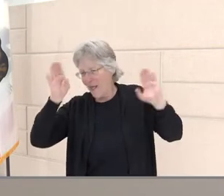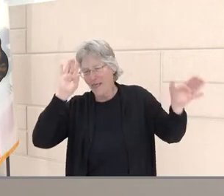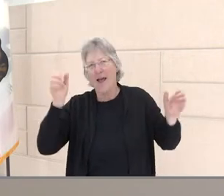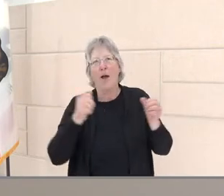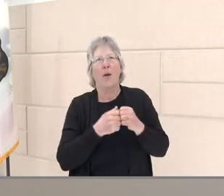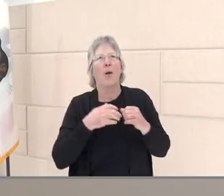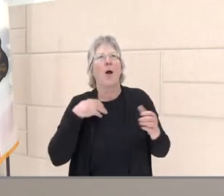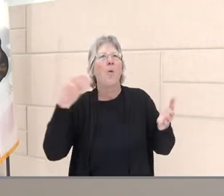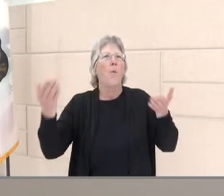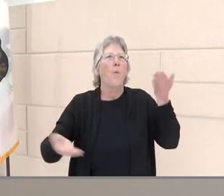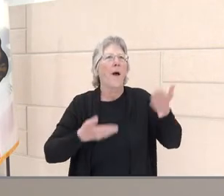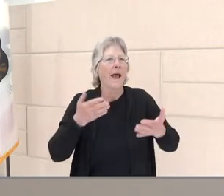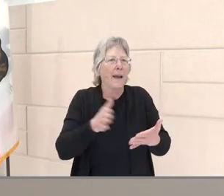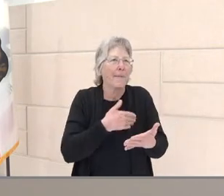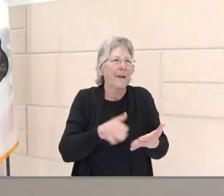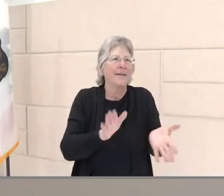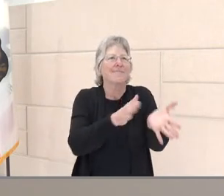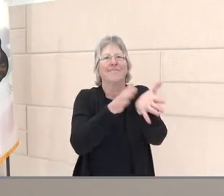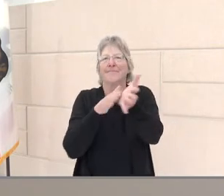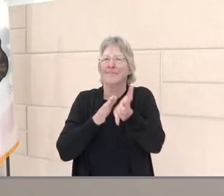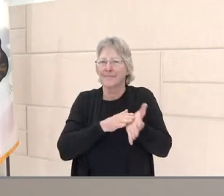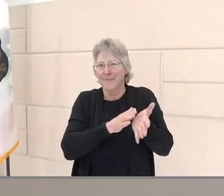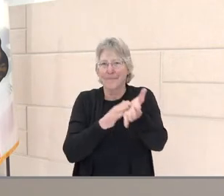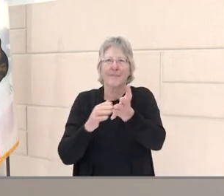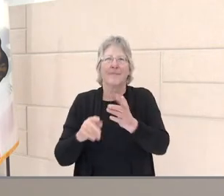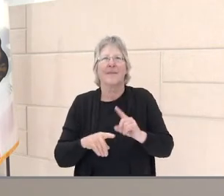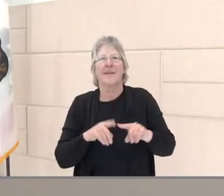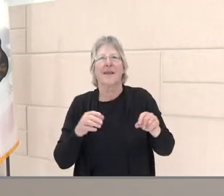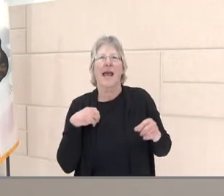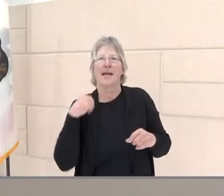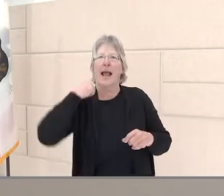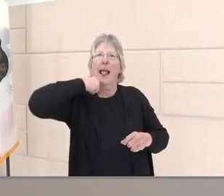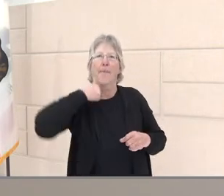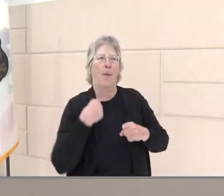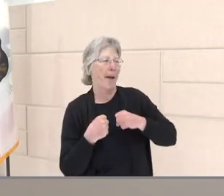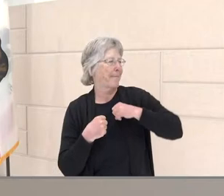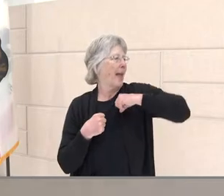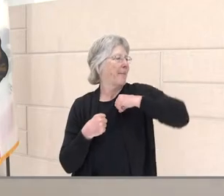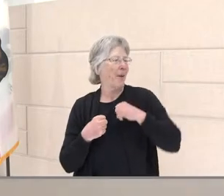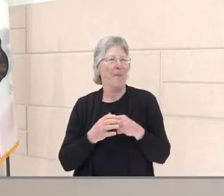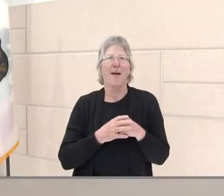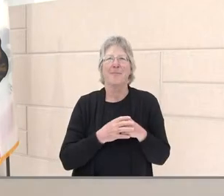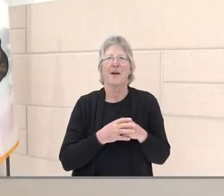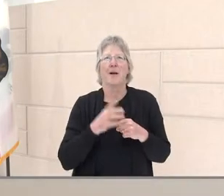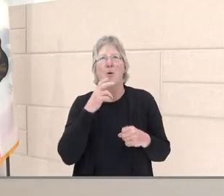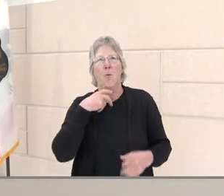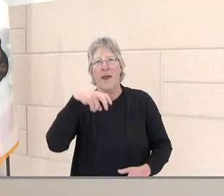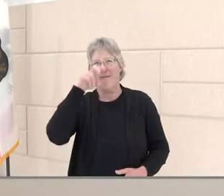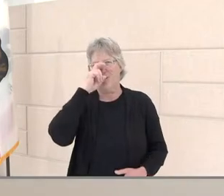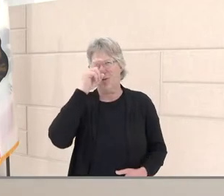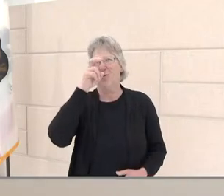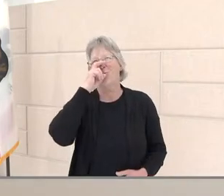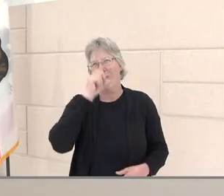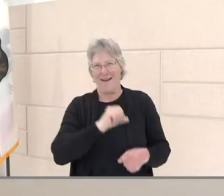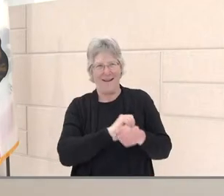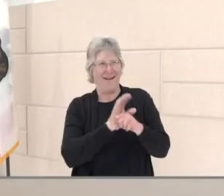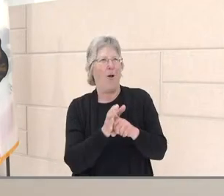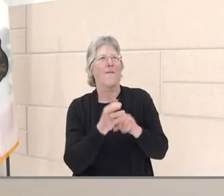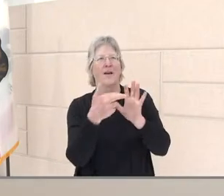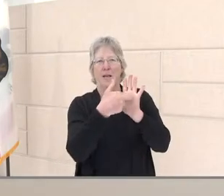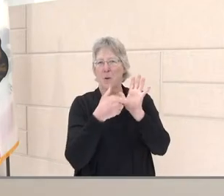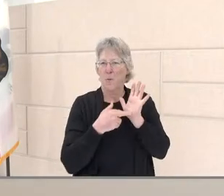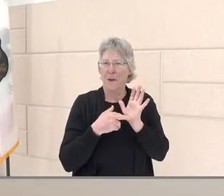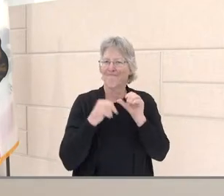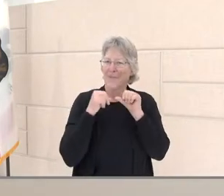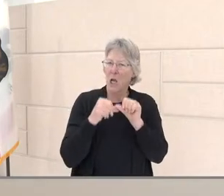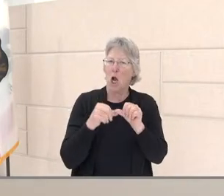គ្គលិកផ្សេងផ្សេងធ្វើការស្វាគមន៍សម្រាប់សិស្សចូលរៀនដោយចាក់ភ្លេងហើយពួកយើងធ្វើ